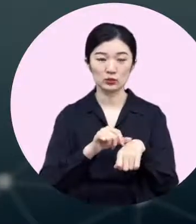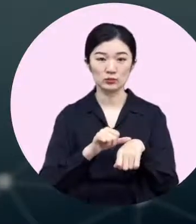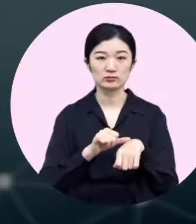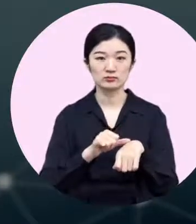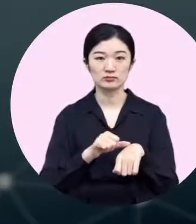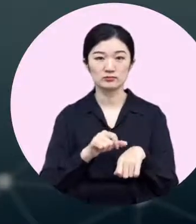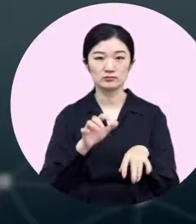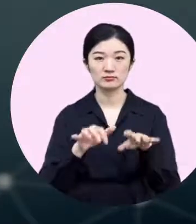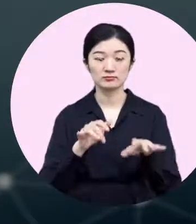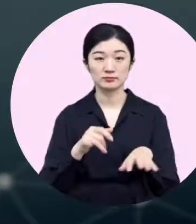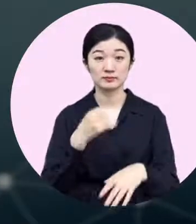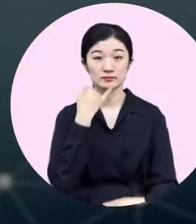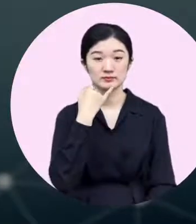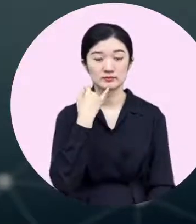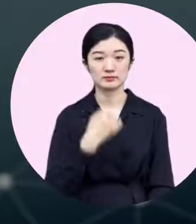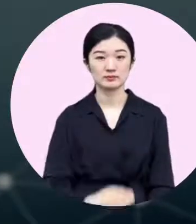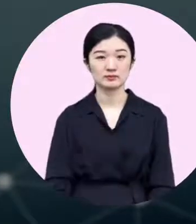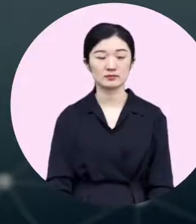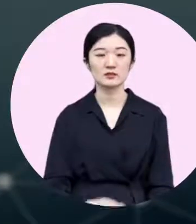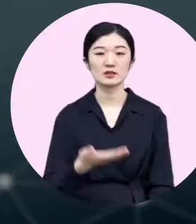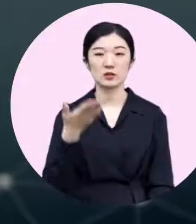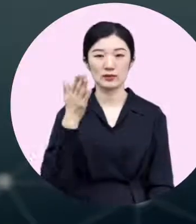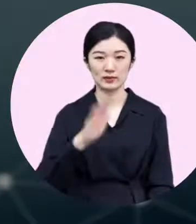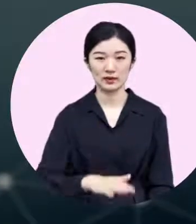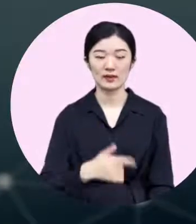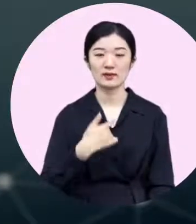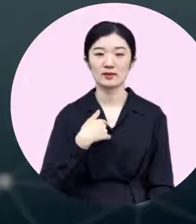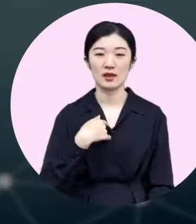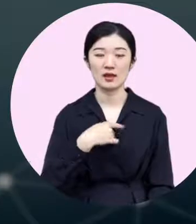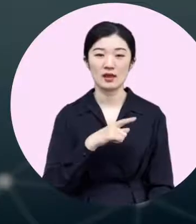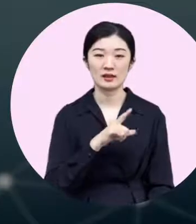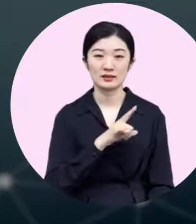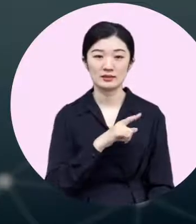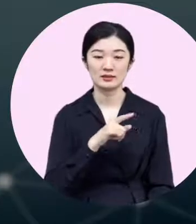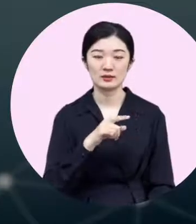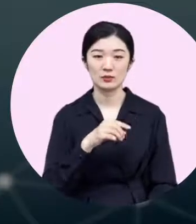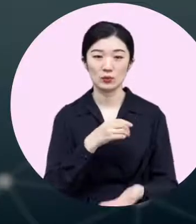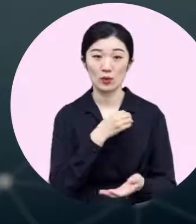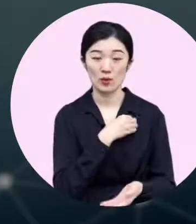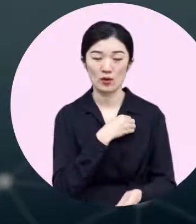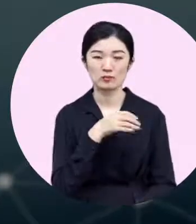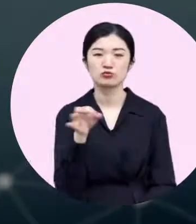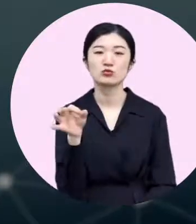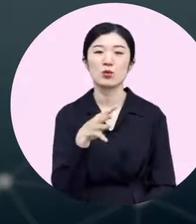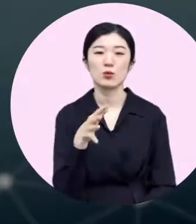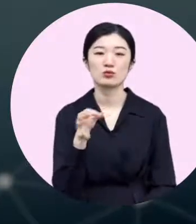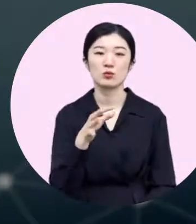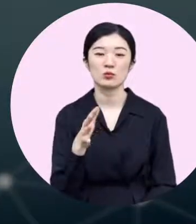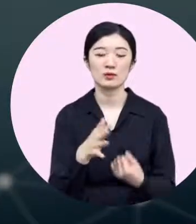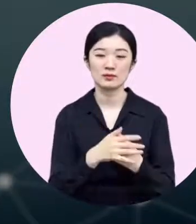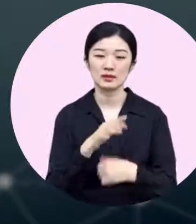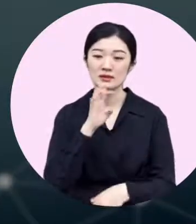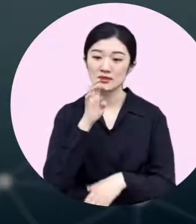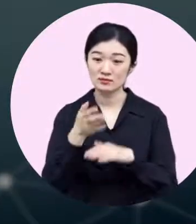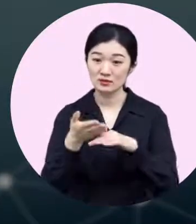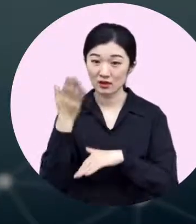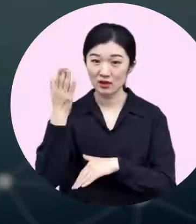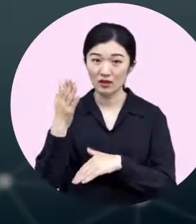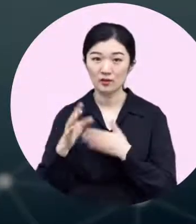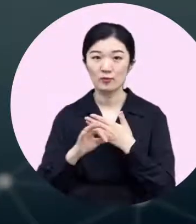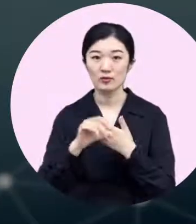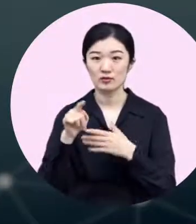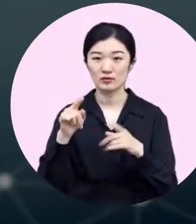뭐 지정을 해 주시는 거예요. 그런데 이제 무료 계정이기 때문에 무료 계정에서는 40분을 넘어가면 여기서 이제 뭐라고